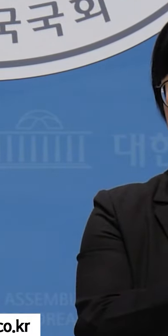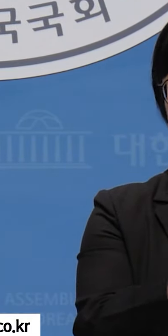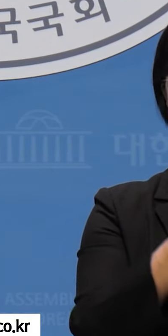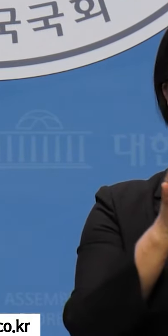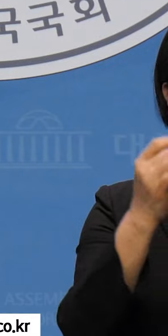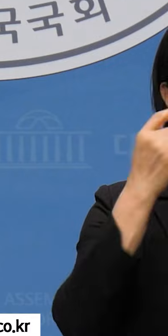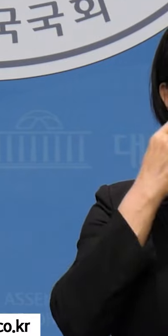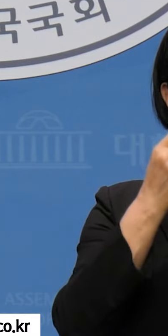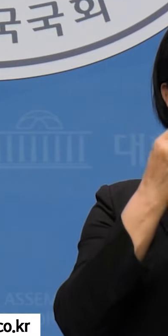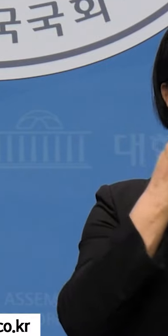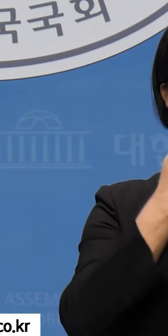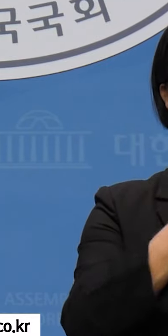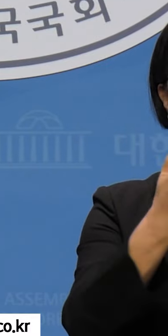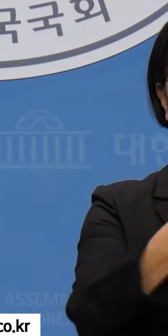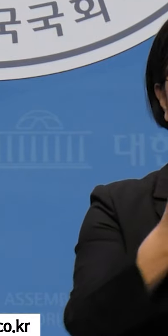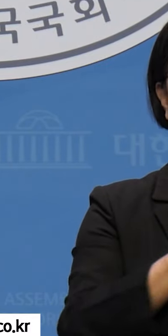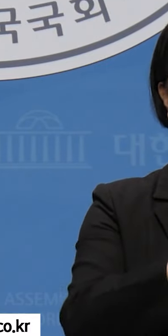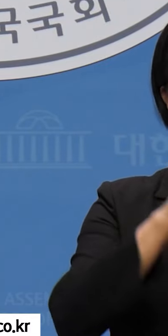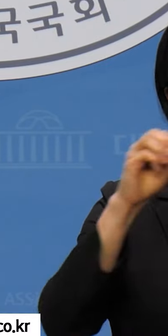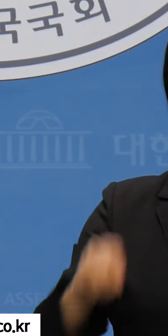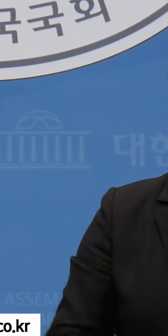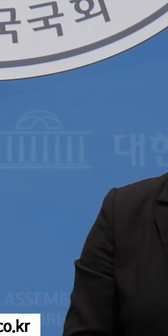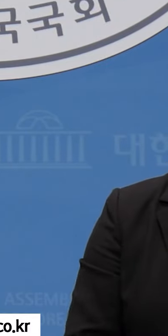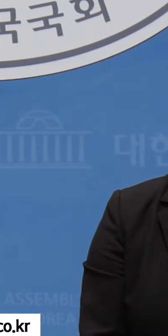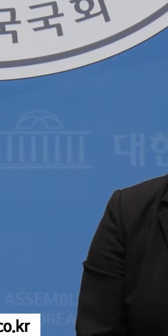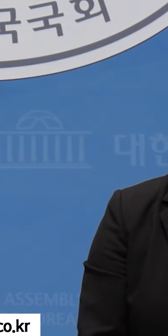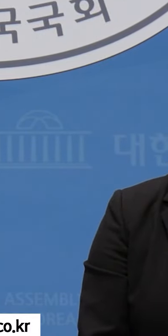가짜 민주당을 탈당합니다.